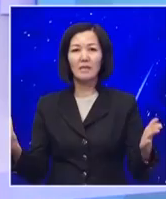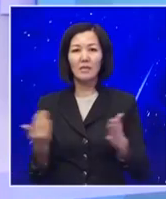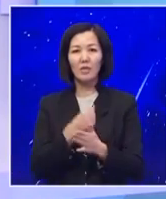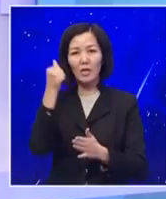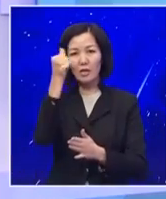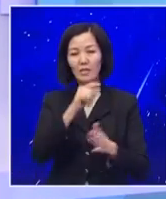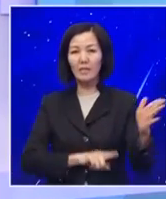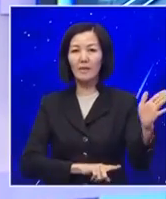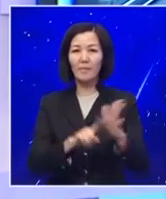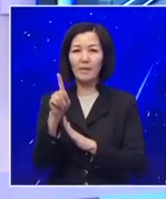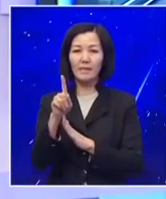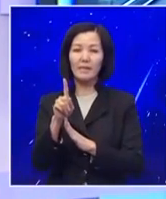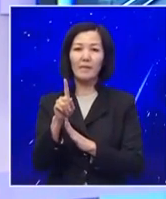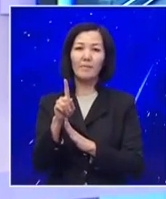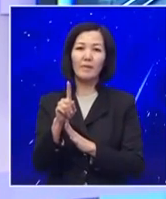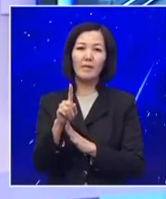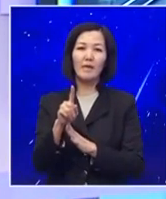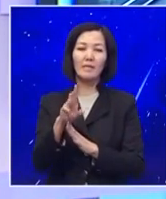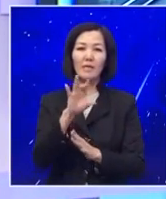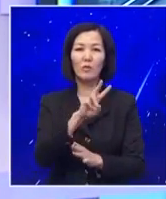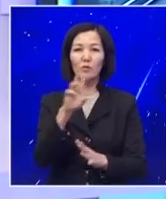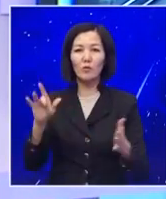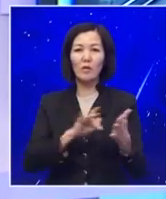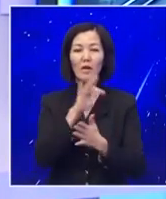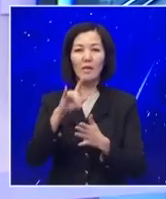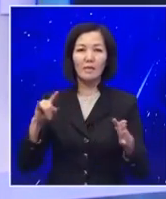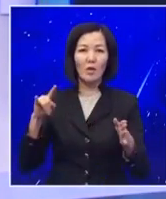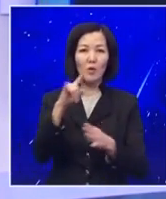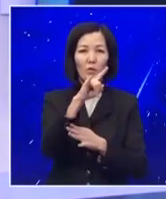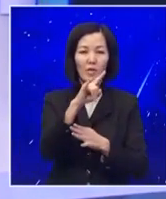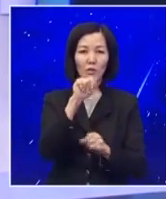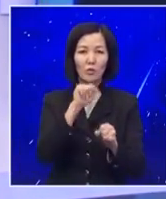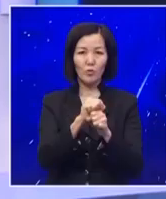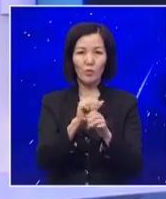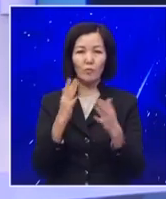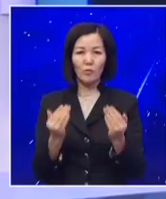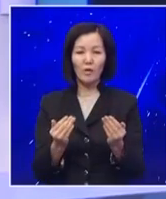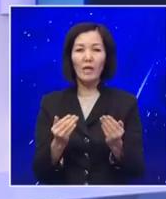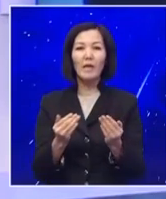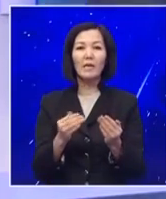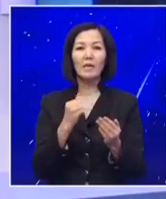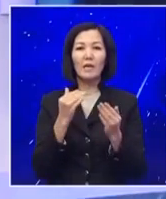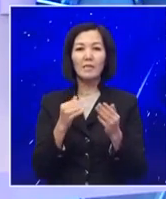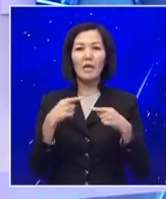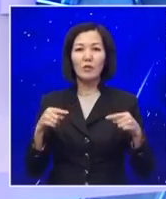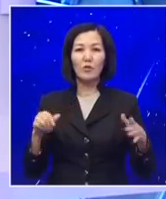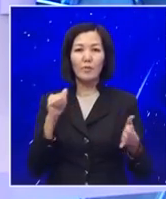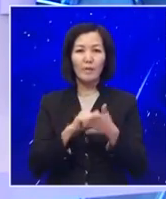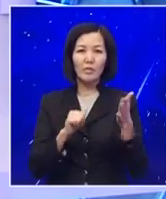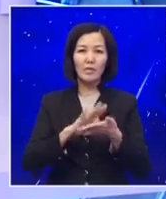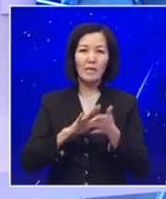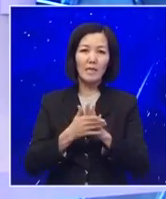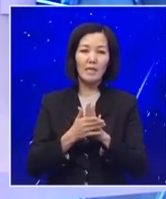Әр нәрсенің қайыры бар. Жаңа жылдан Елордаға әуе рейсі тоқтап тұрған еді. Жетсу скат компанияларының түрлі себептермен өзара